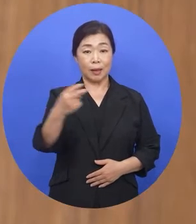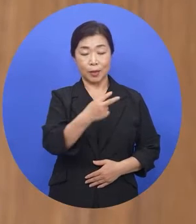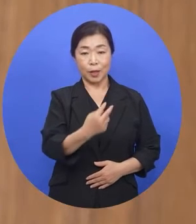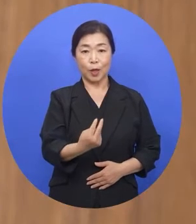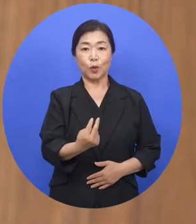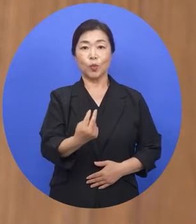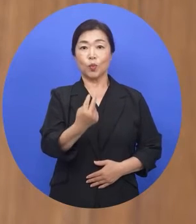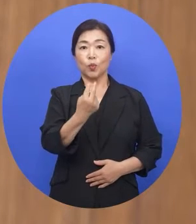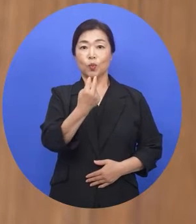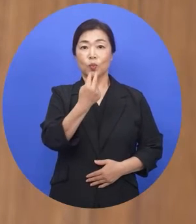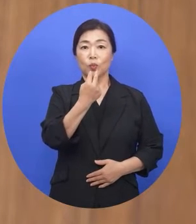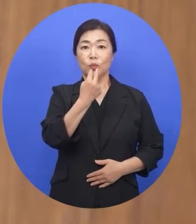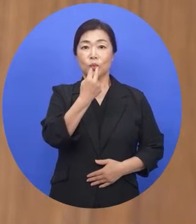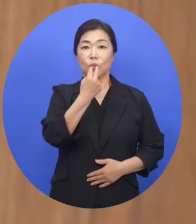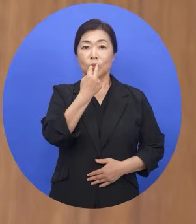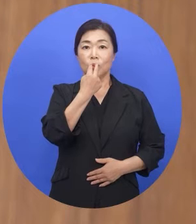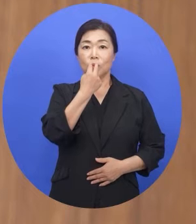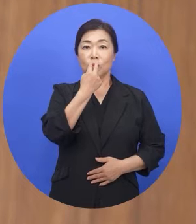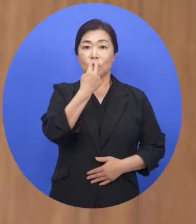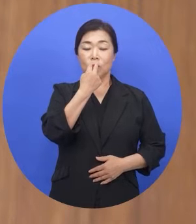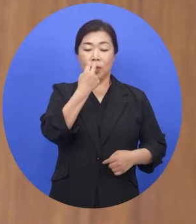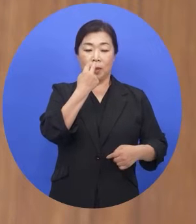다시 숨을 들이쉬고